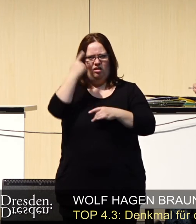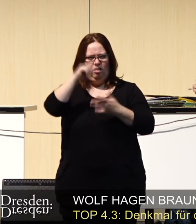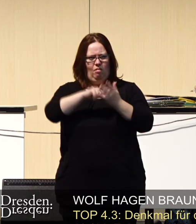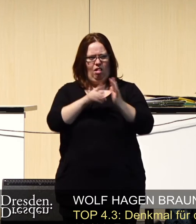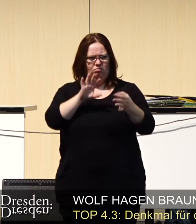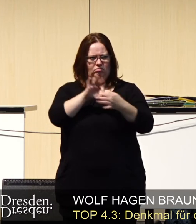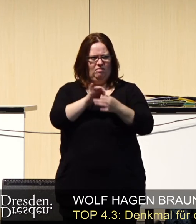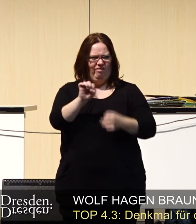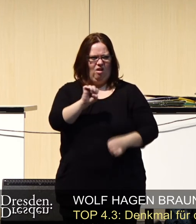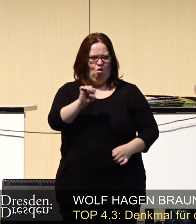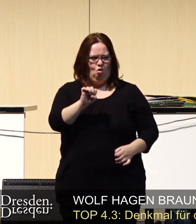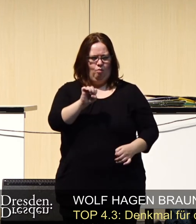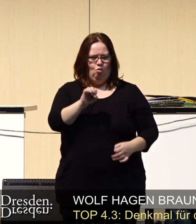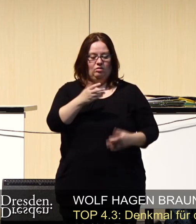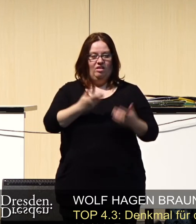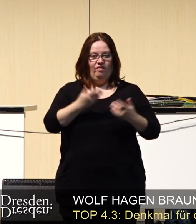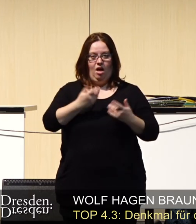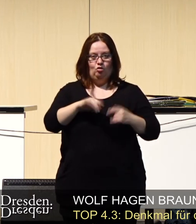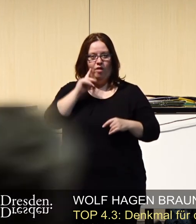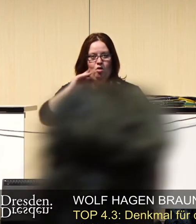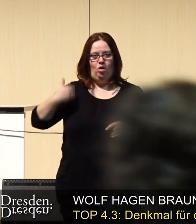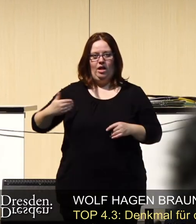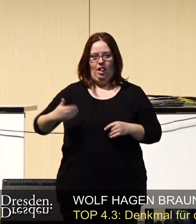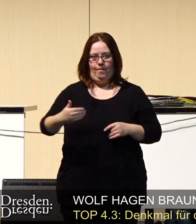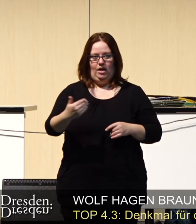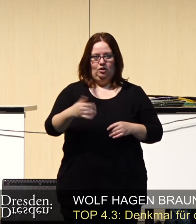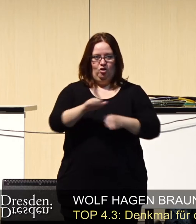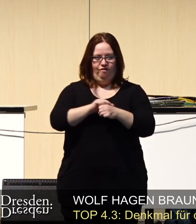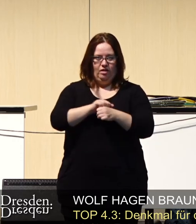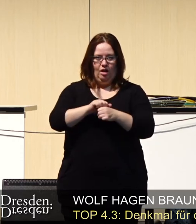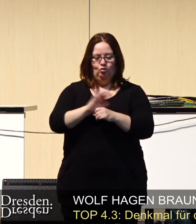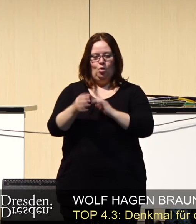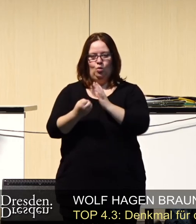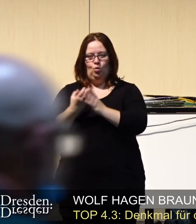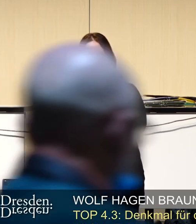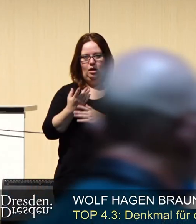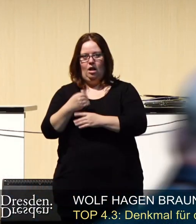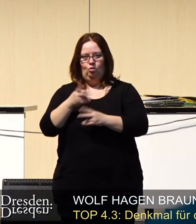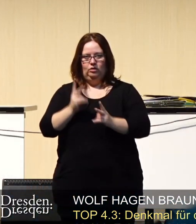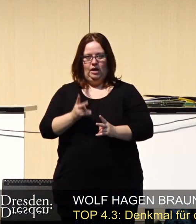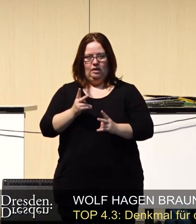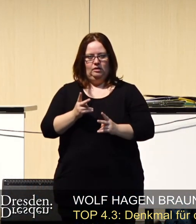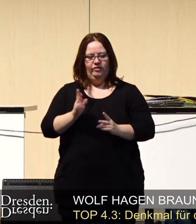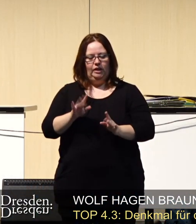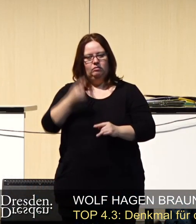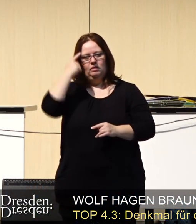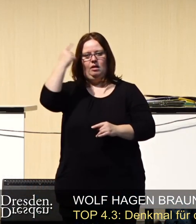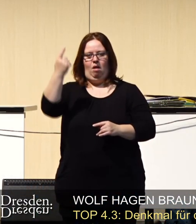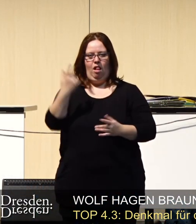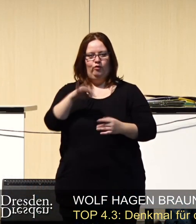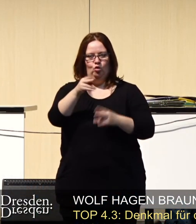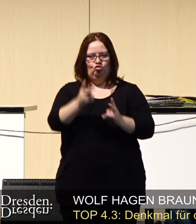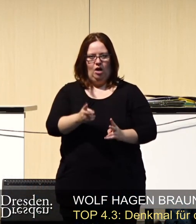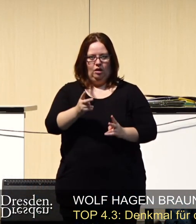Denkmal? Und gibt es Überlegungen aufgrund der häufigen Vandalismusschäden, aber auch aufgrund der kulturellen und identitätsstiftenden Bedeutung des Denkmals für die